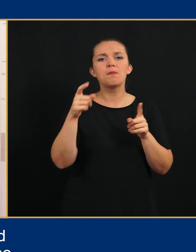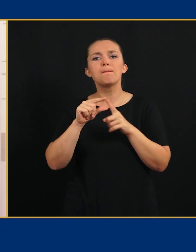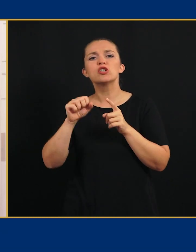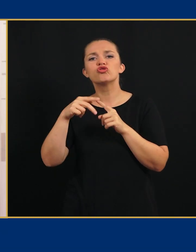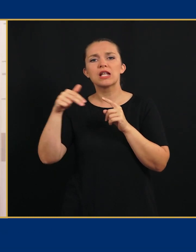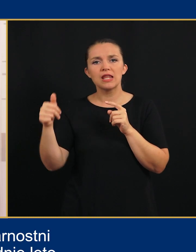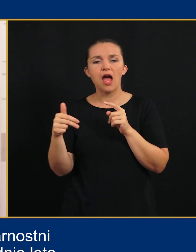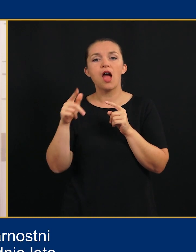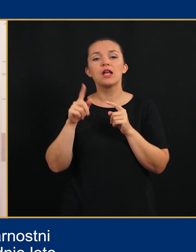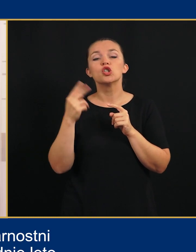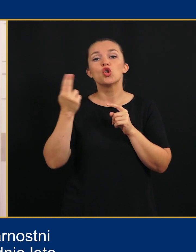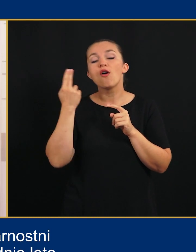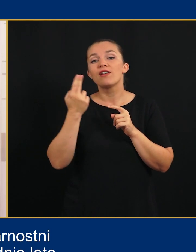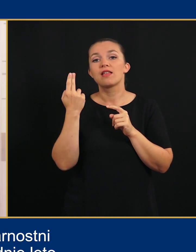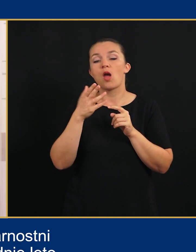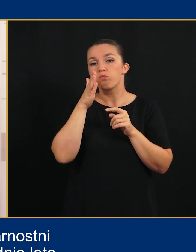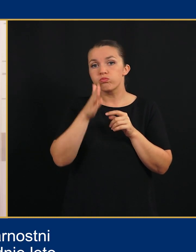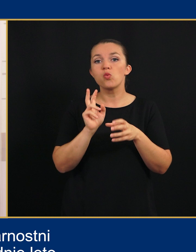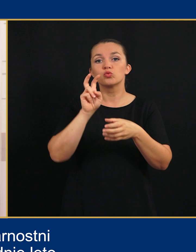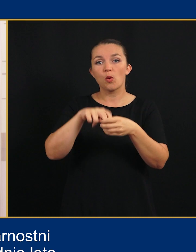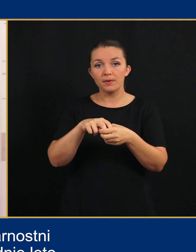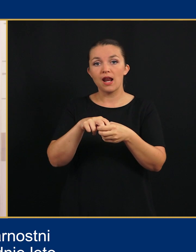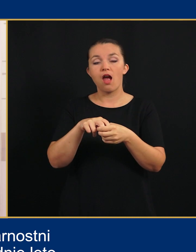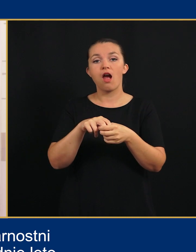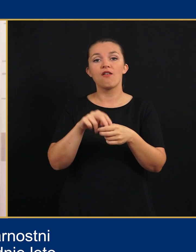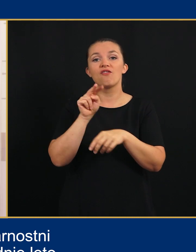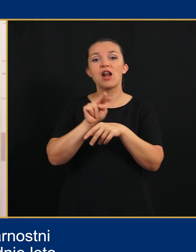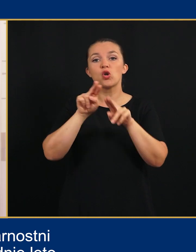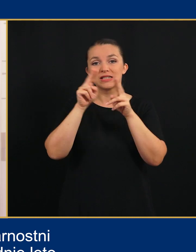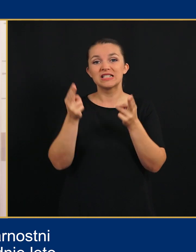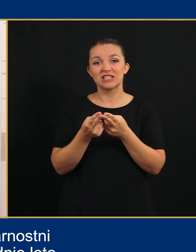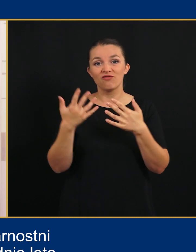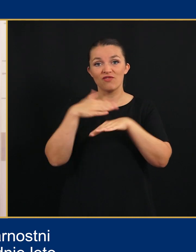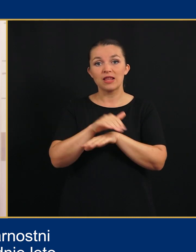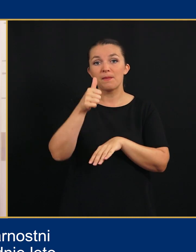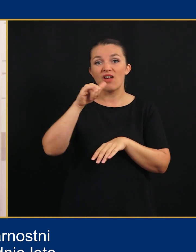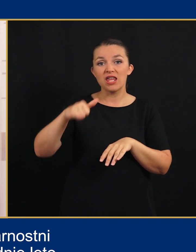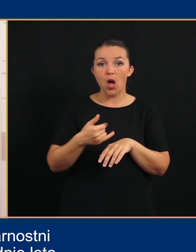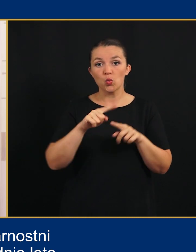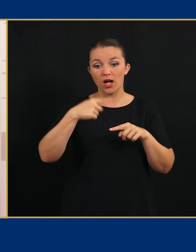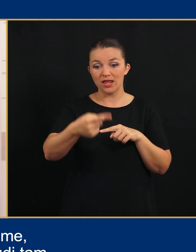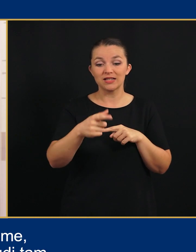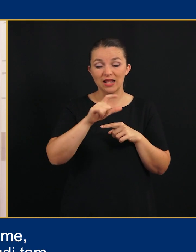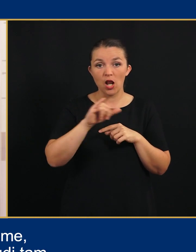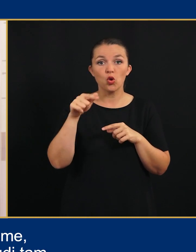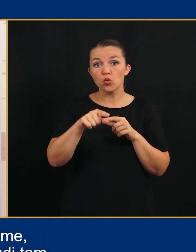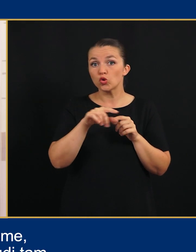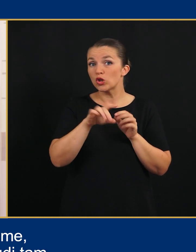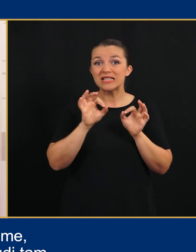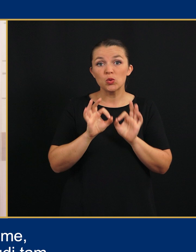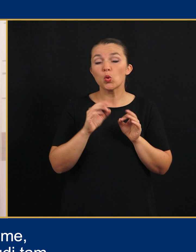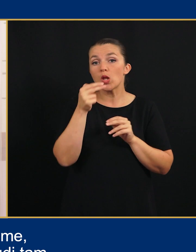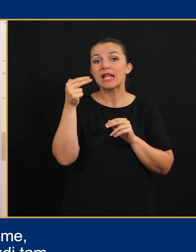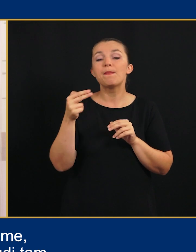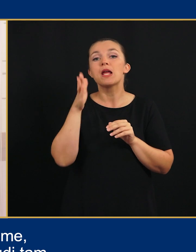Prištino. Slovenija bo vstopila v Varnostni svet 1. januarja prihodnje leto, tako da to so zagotovo teme, ki